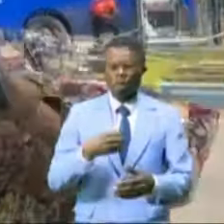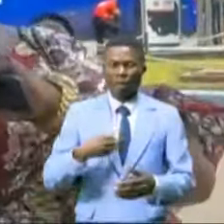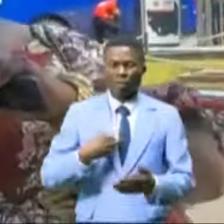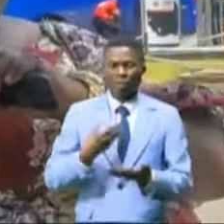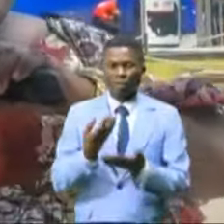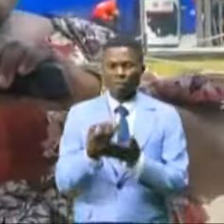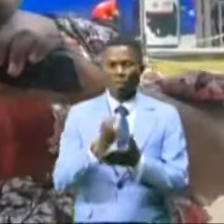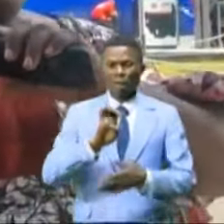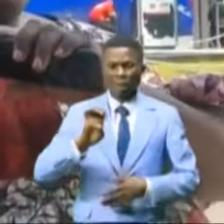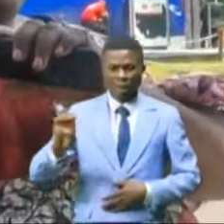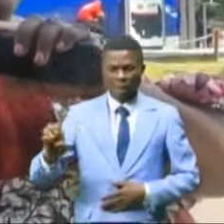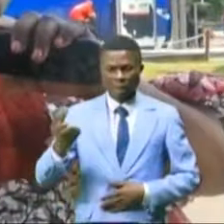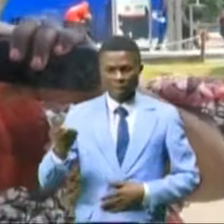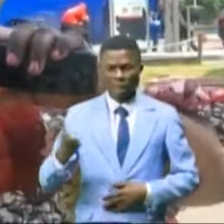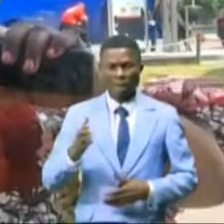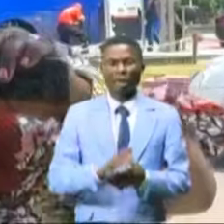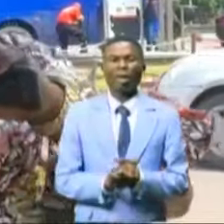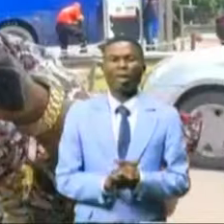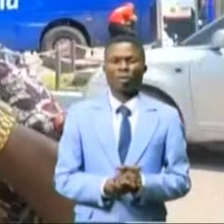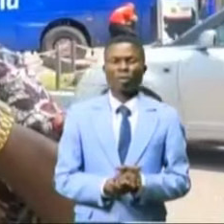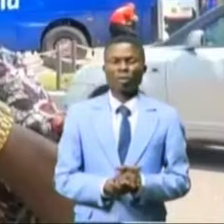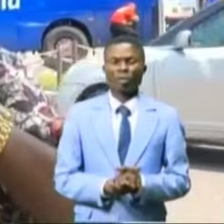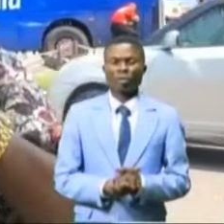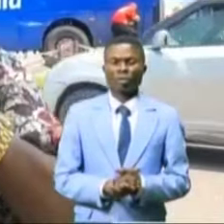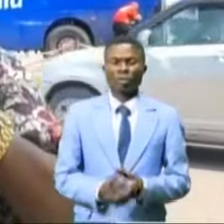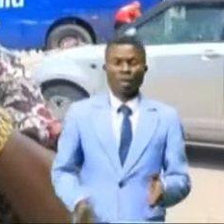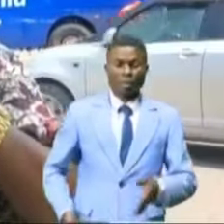Je ne veux pas préparer la vie.